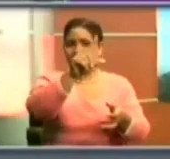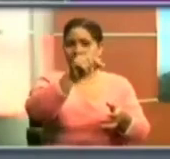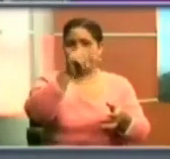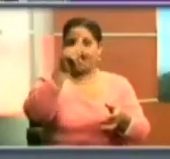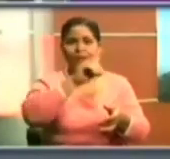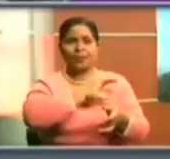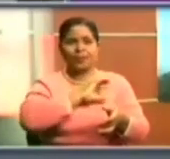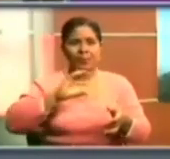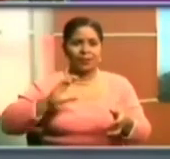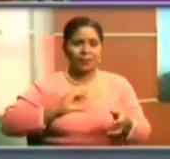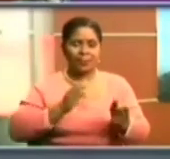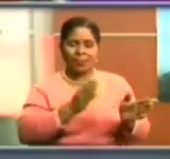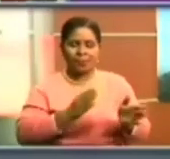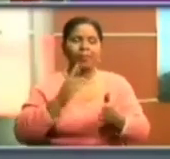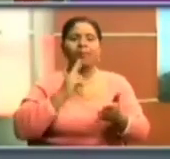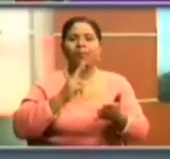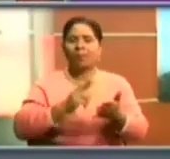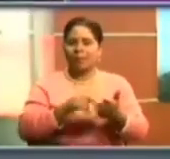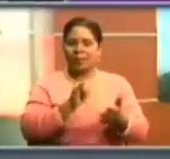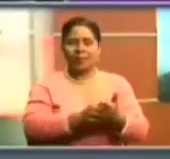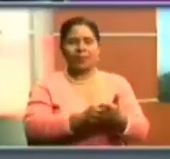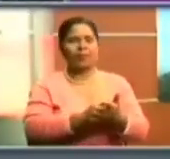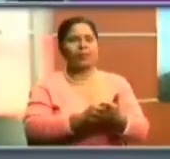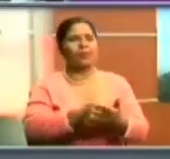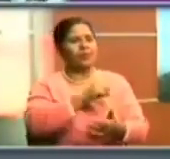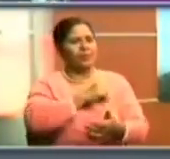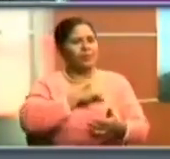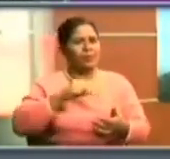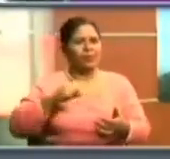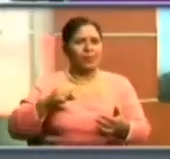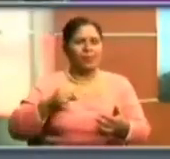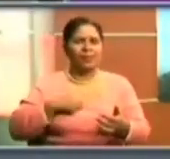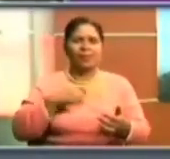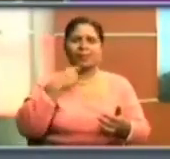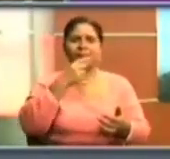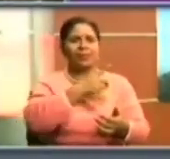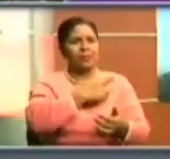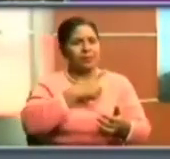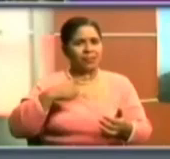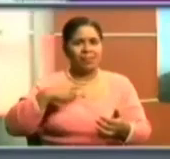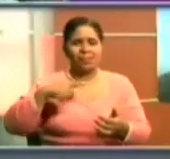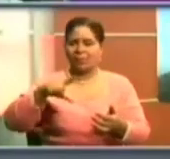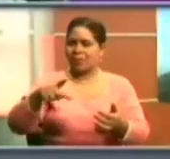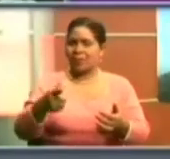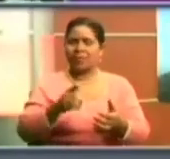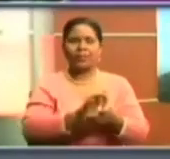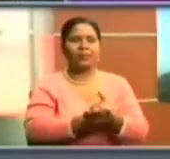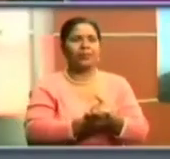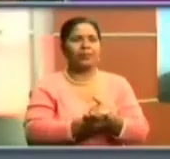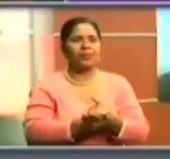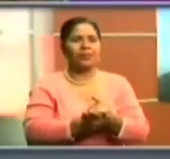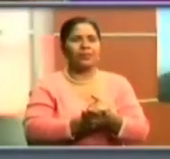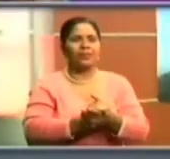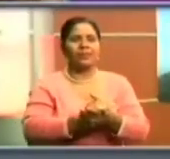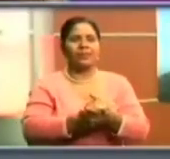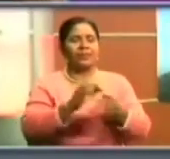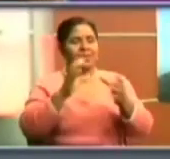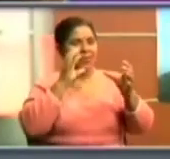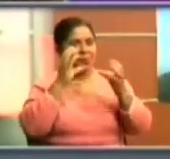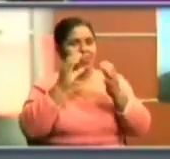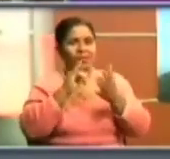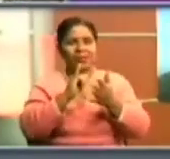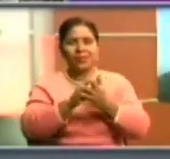de préparation rapport. D'après sénateur Joseph Lambert et député Alfredo Antoine, président et secrétaire